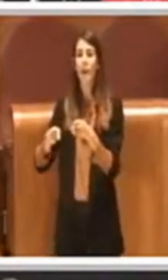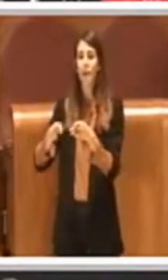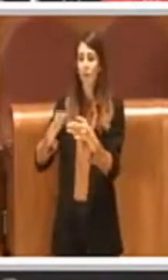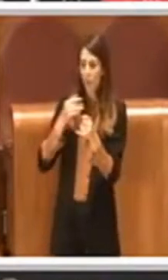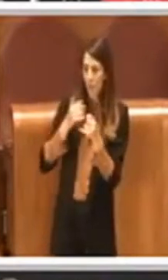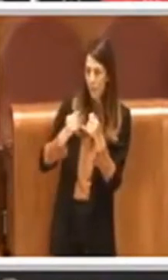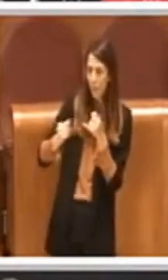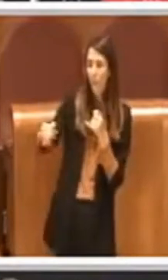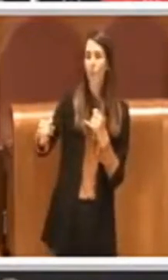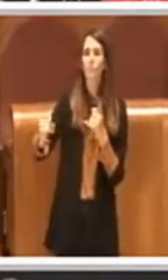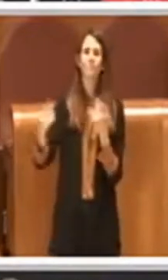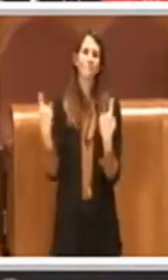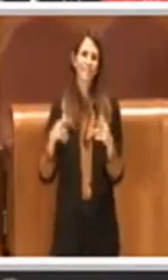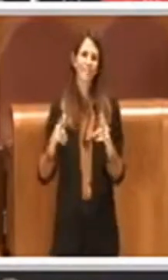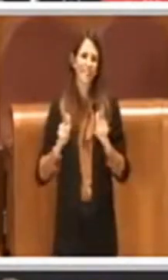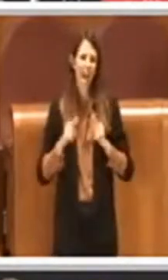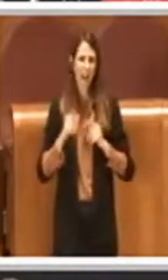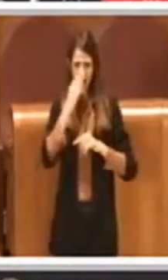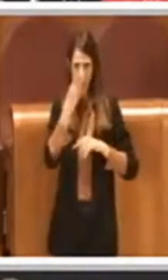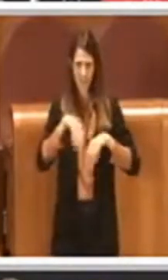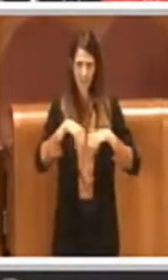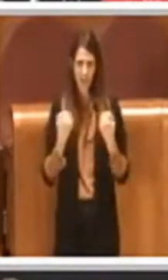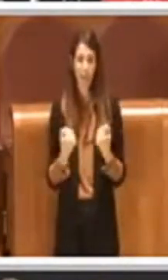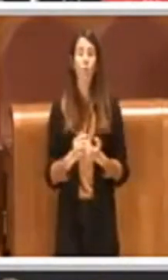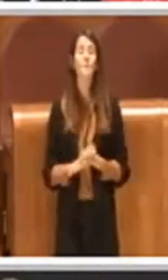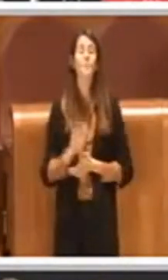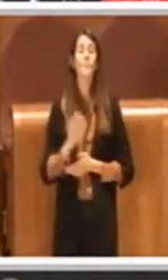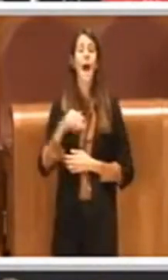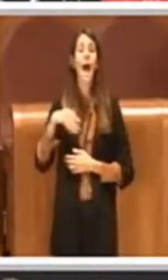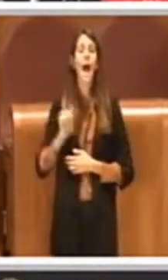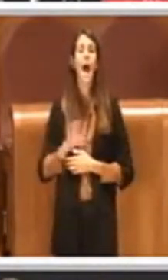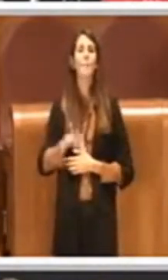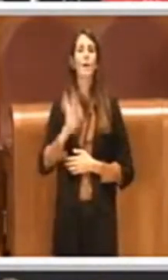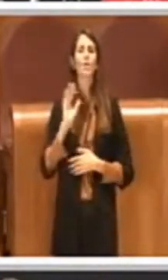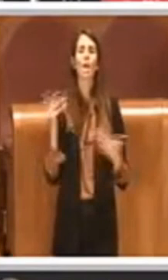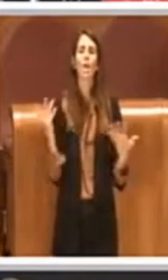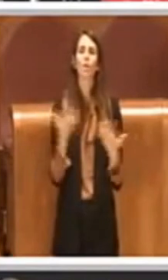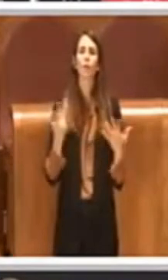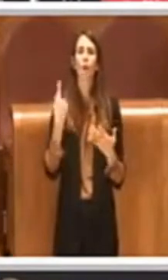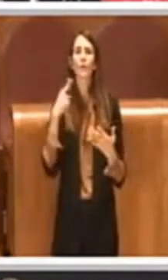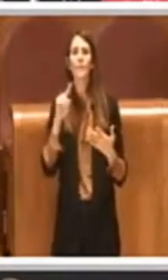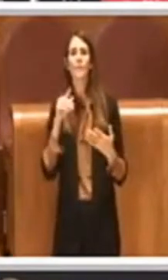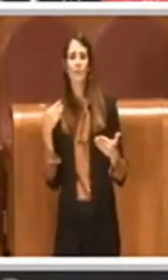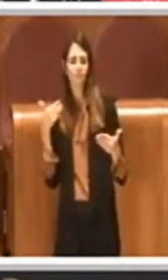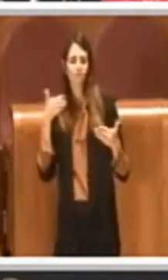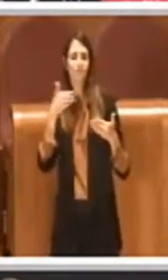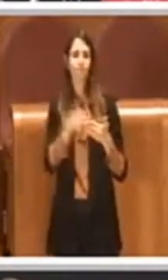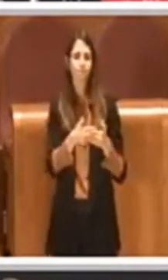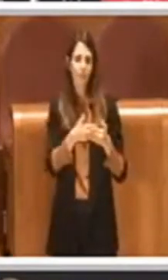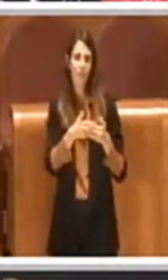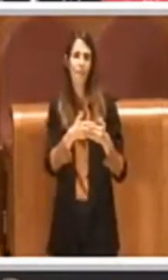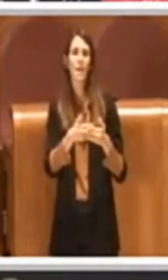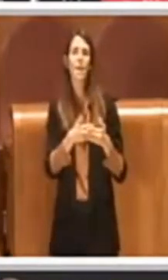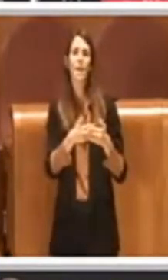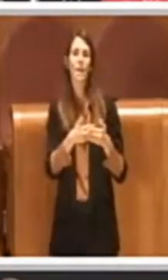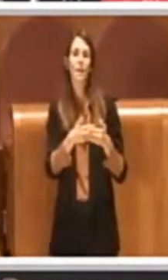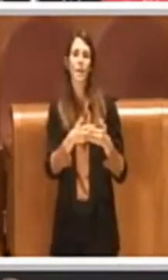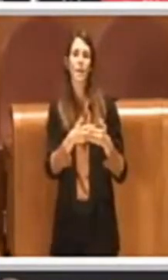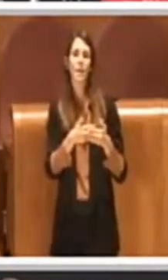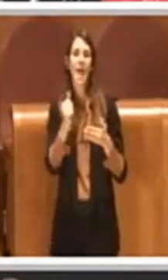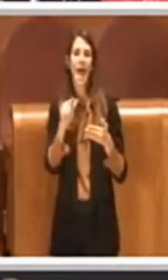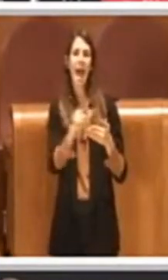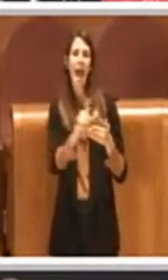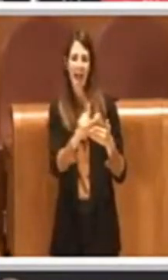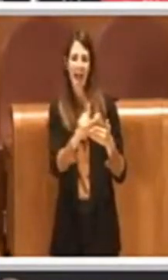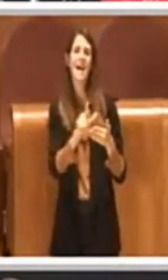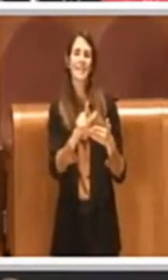la scelta che ha fatto a ma per andare incontro a quella che è stata un'indicazione precisa dell'asl e di